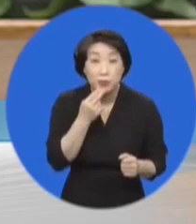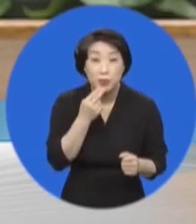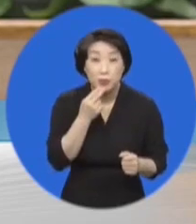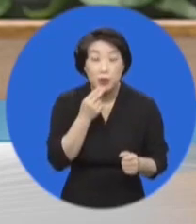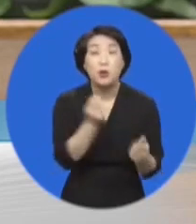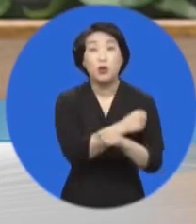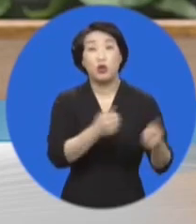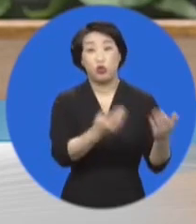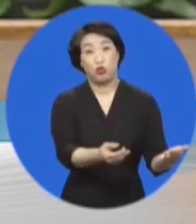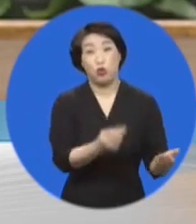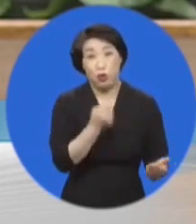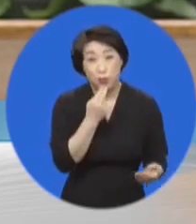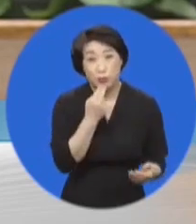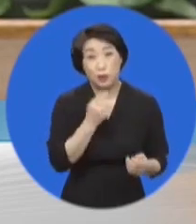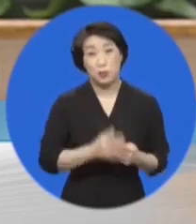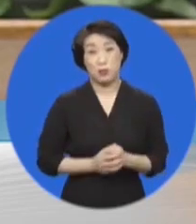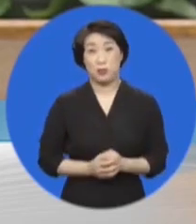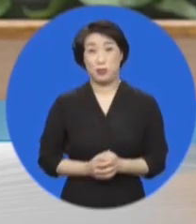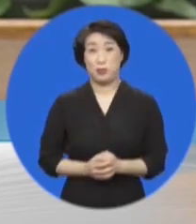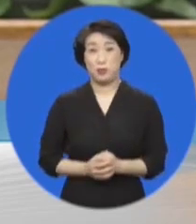즉 사심이 없느니라.